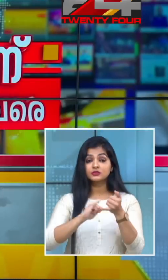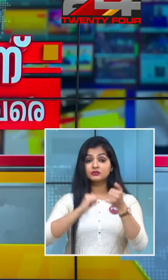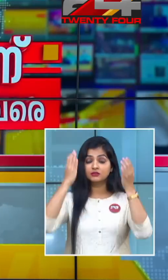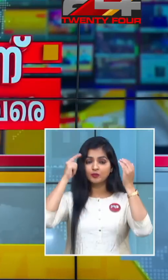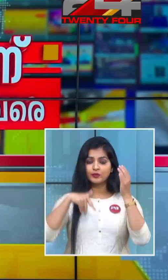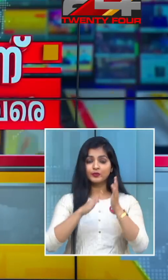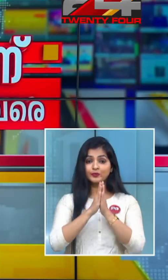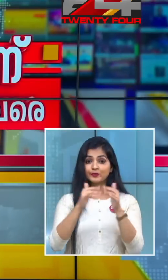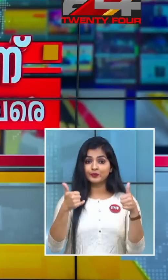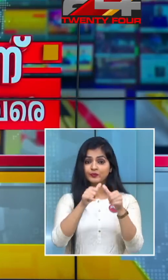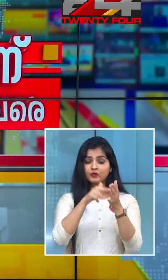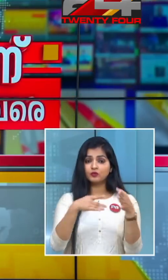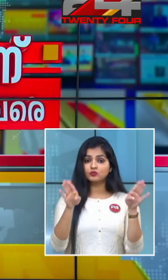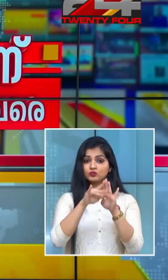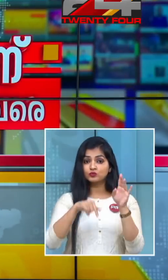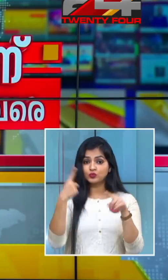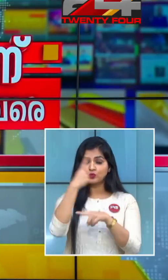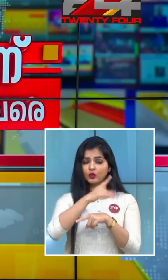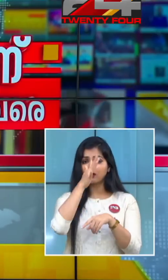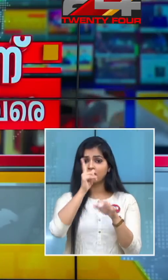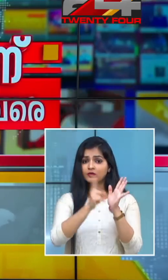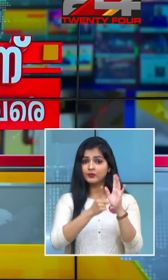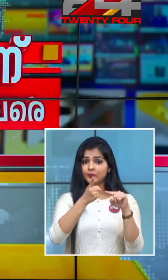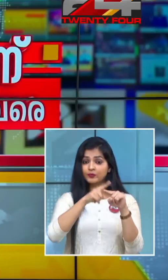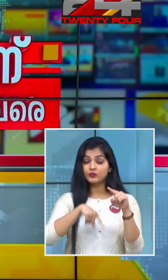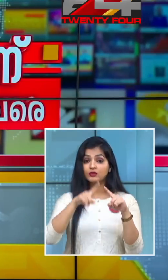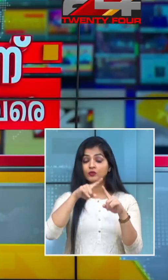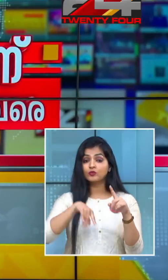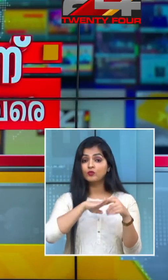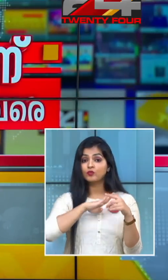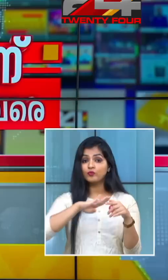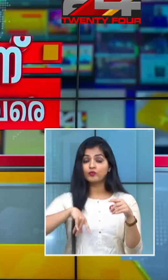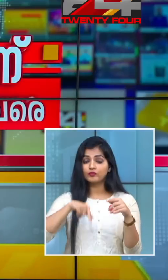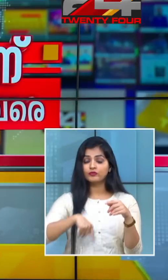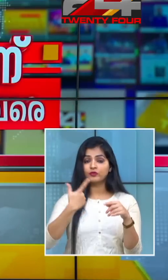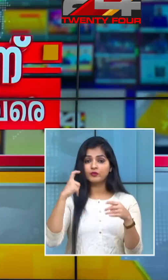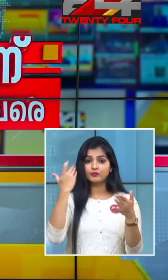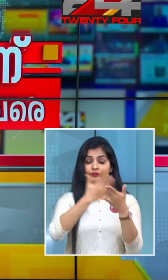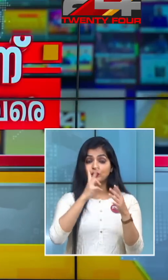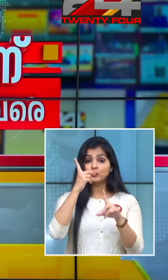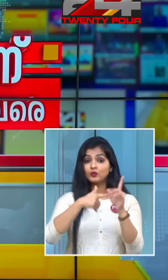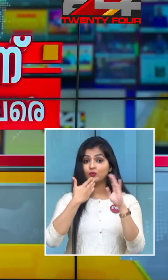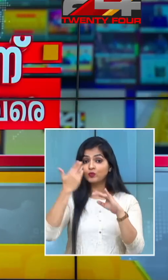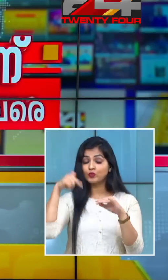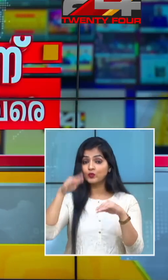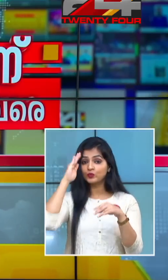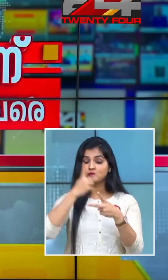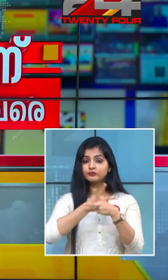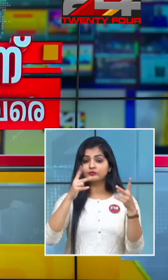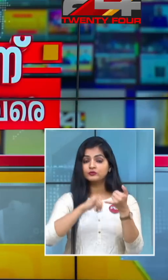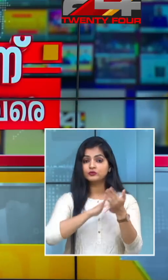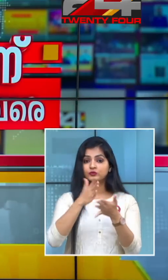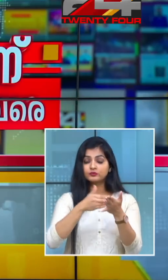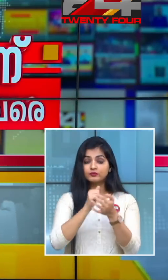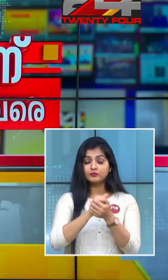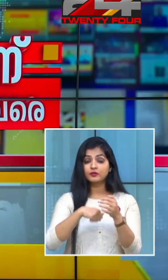ശബരിമല നട ഇന്ന് അടയ്ക്കുമെന്ന വ്യാജ പ്രചാരണത്തിൽ തിരുവിതാംകൂർ ദേവസ്വം ബോർഡ് പരാതി നൽകി. 2 വർഷം മുമ്പുള്ള വാർത്തയാണ് സോഷ്യൽ മീഡിയയിൽ പ്രചരിച്ചത്. അതേസമയം മണ്ഡലപൂജയ്ക്കുള്ള